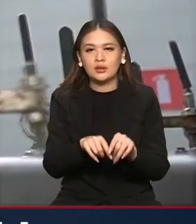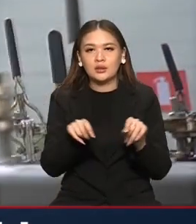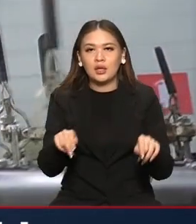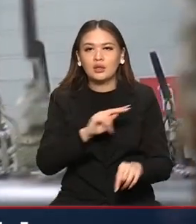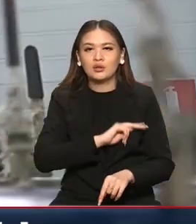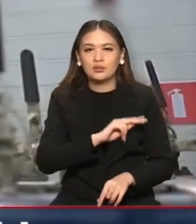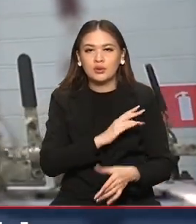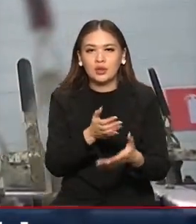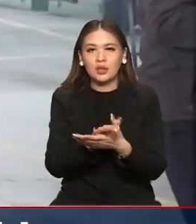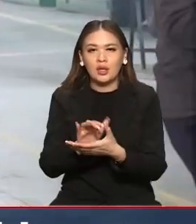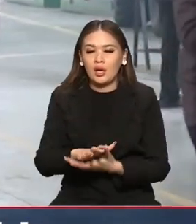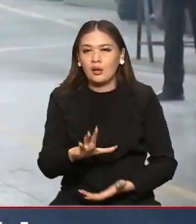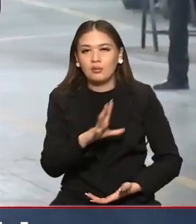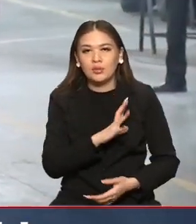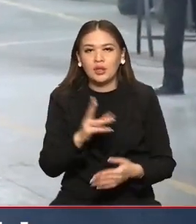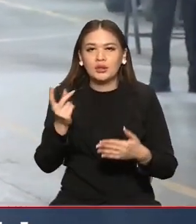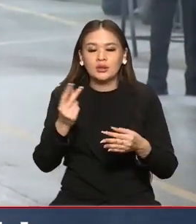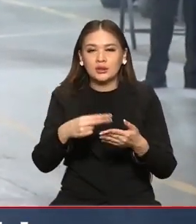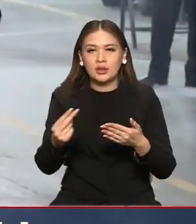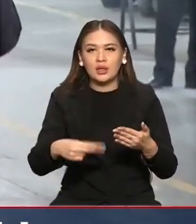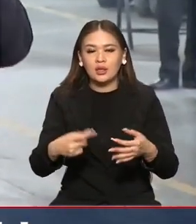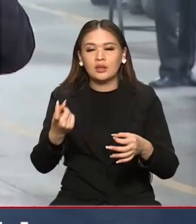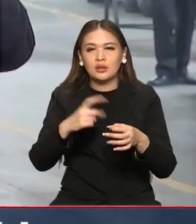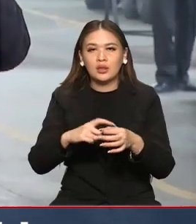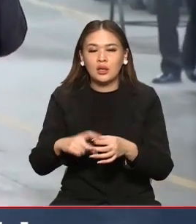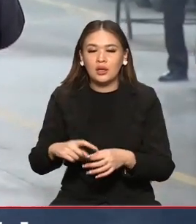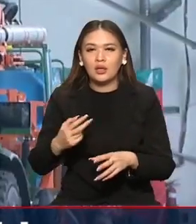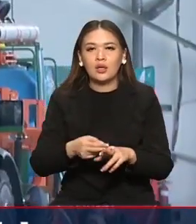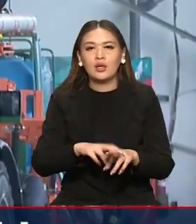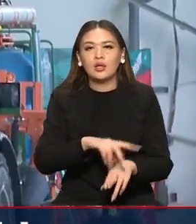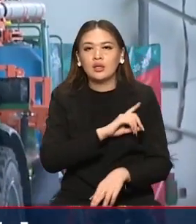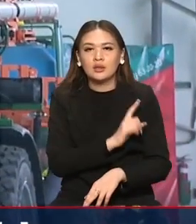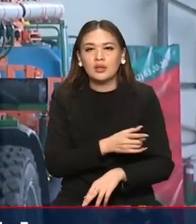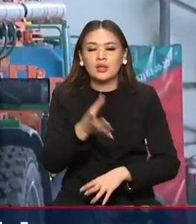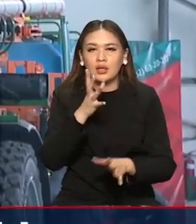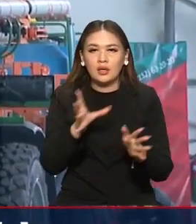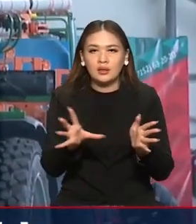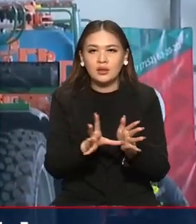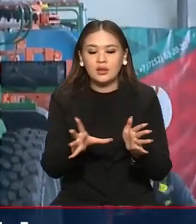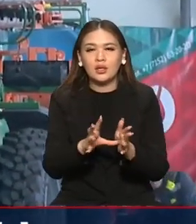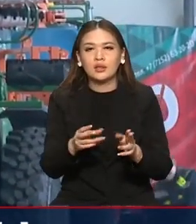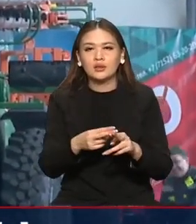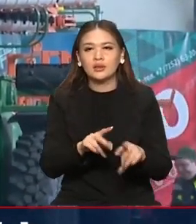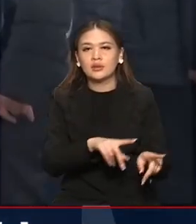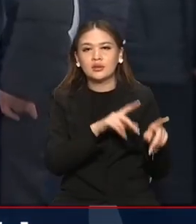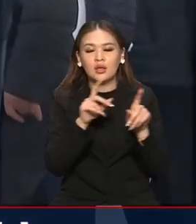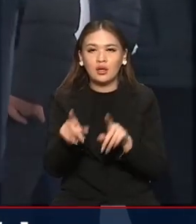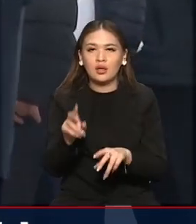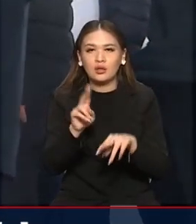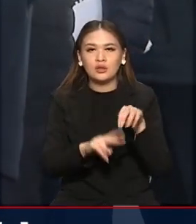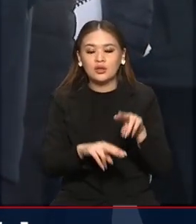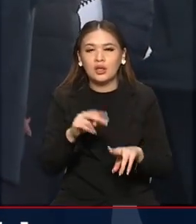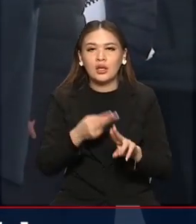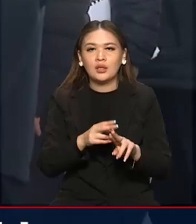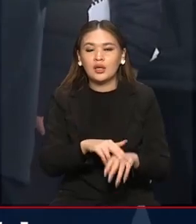жұмысымен танысты. Мұнда тіркемелер, өздігінен жүретін бүріккіш техника, сыйымдылықтар, тасымалдау құралдары құрастырылады. Айта